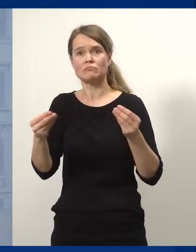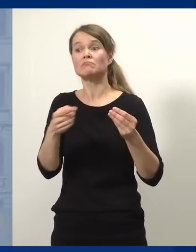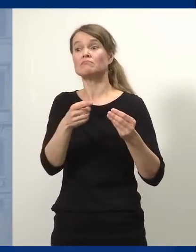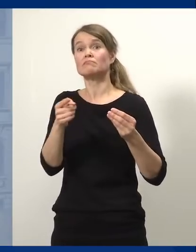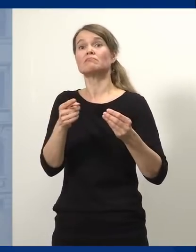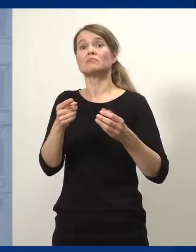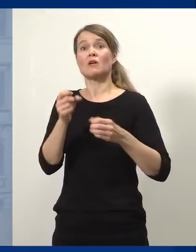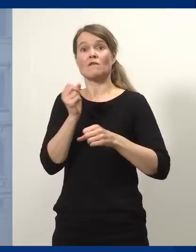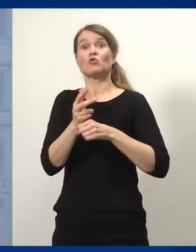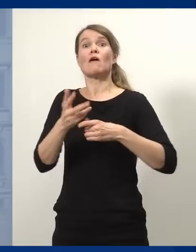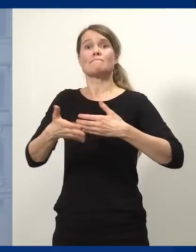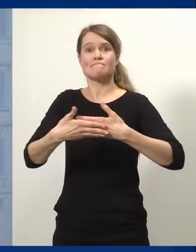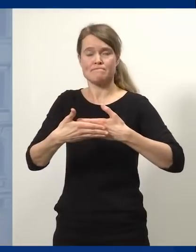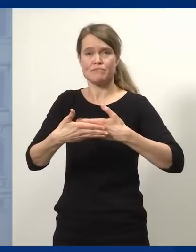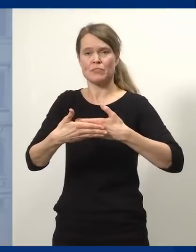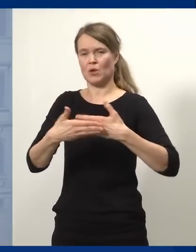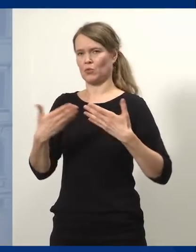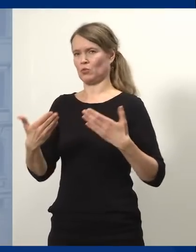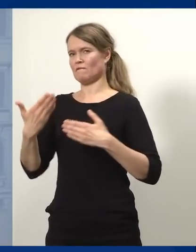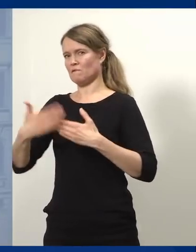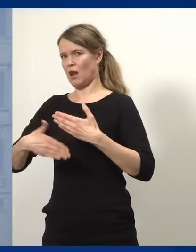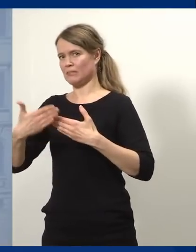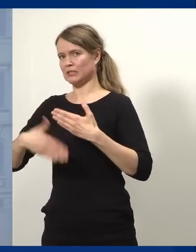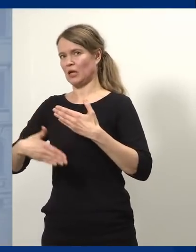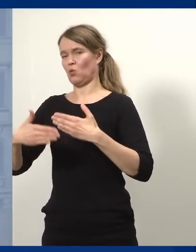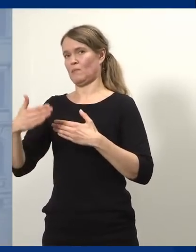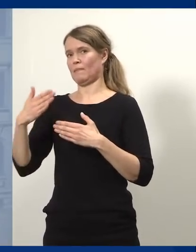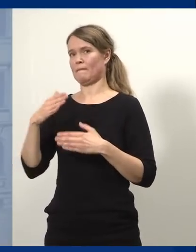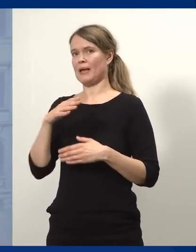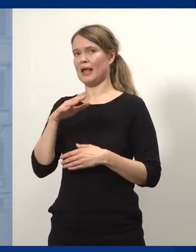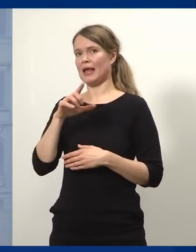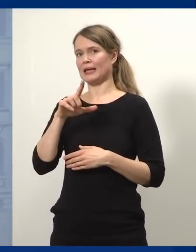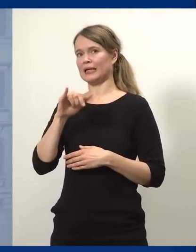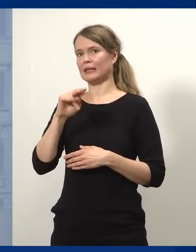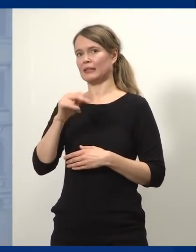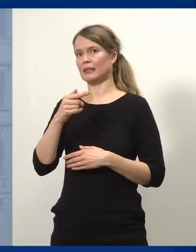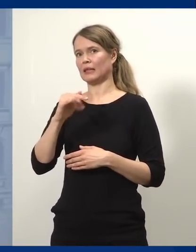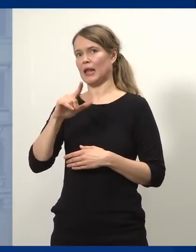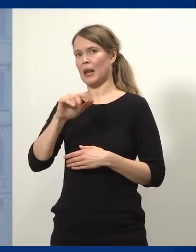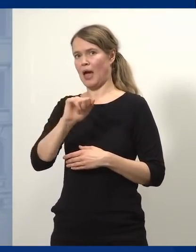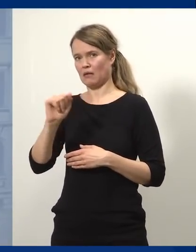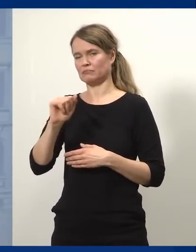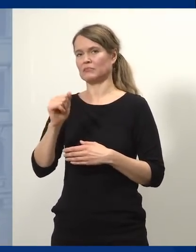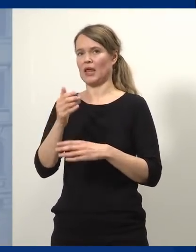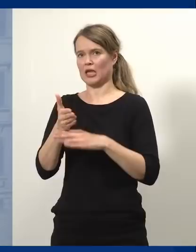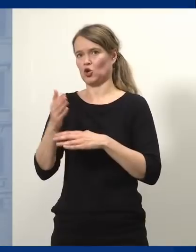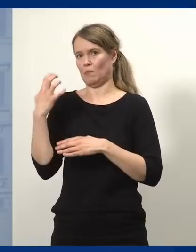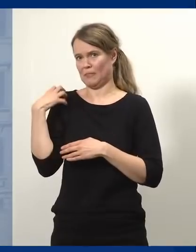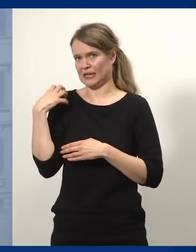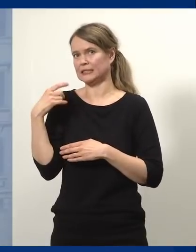kohdistuvat. Valmistelua tehdään elinkeinoministeri Mika Lintilän johdolla.